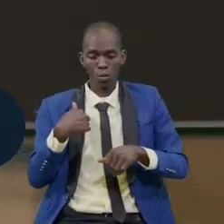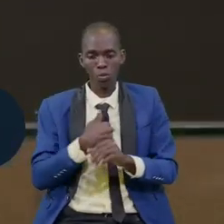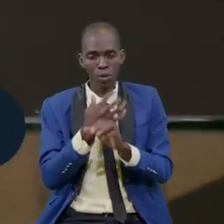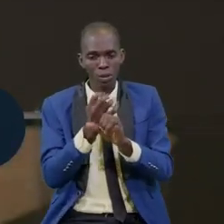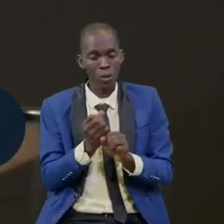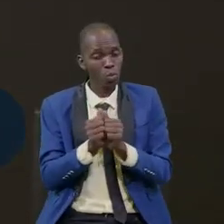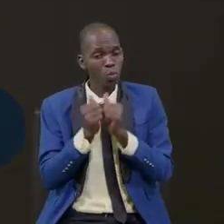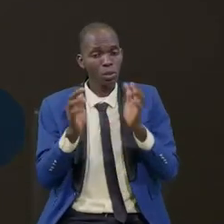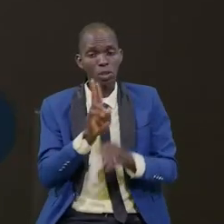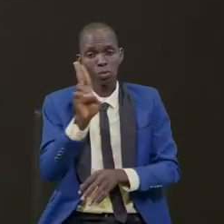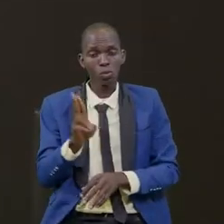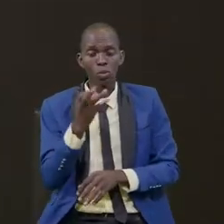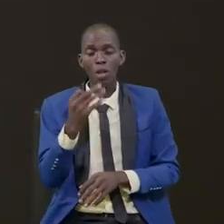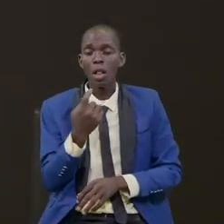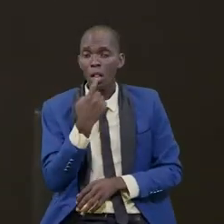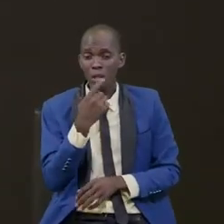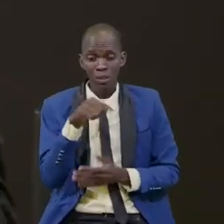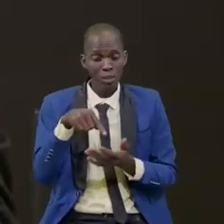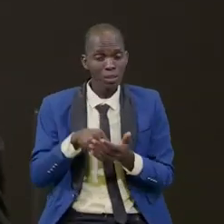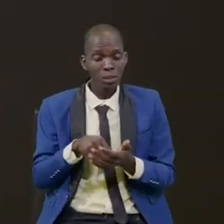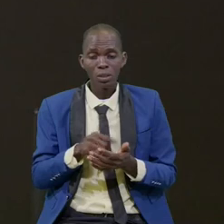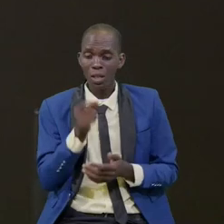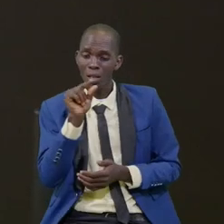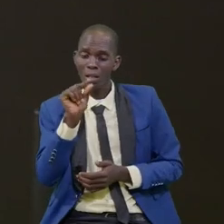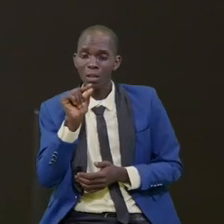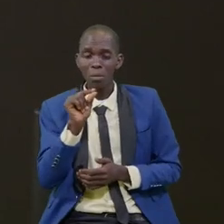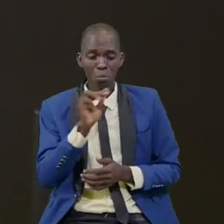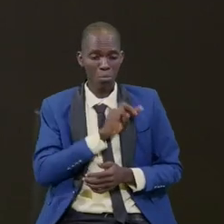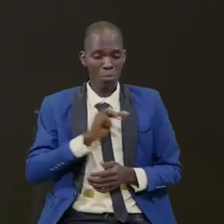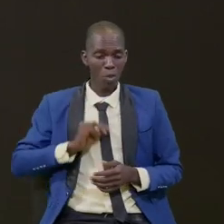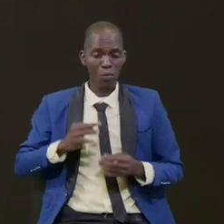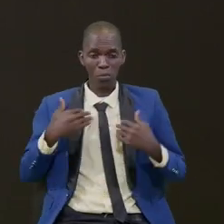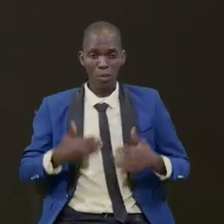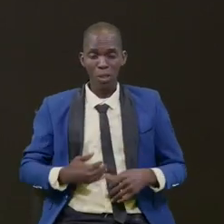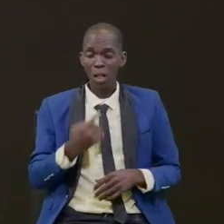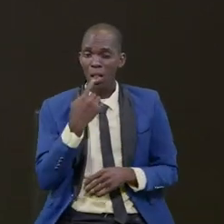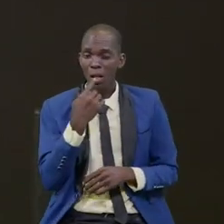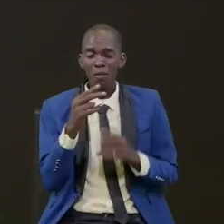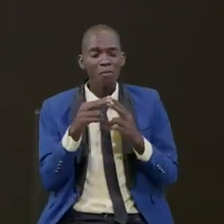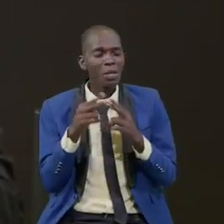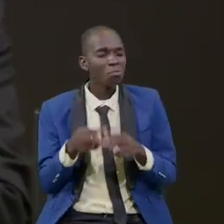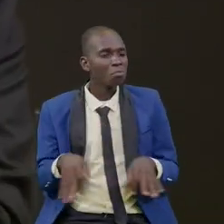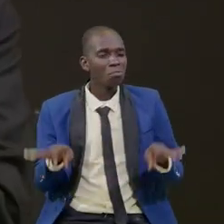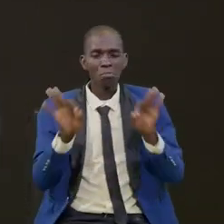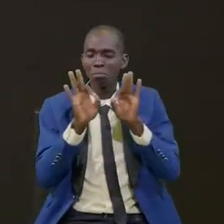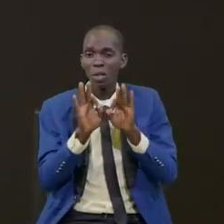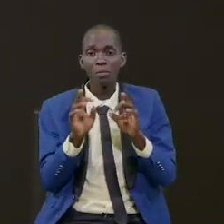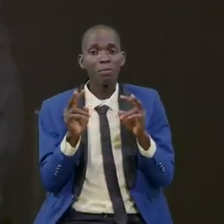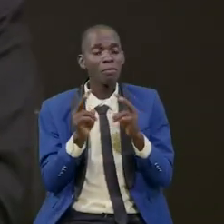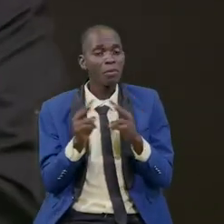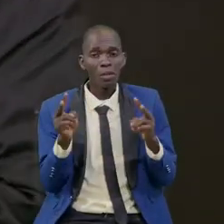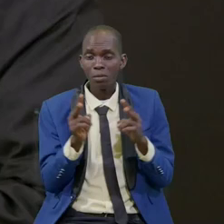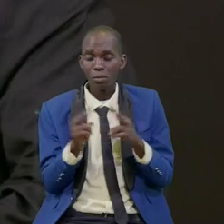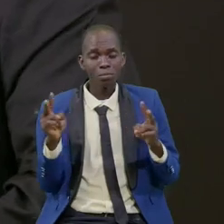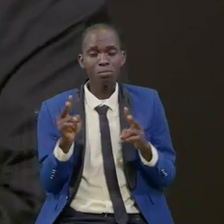la langue? Ce petit membre, la langue, très essentielle et très importante,